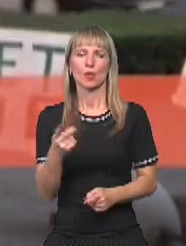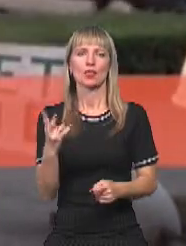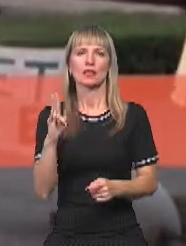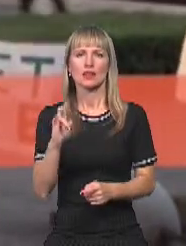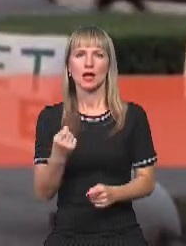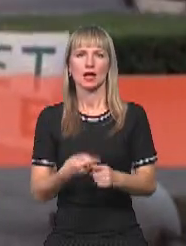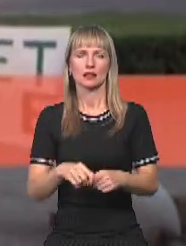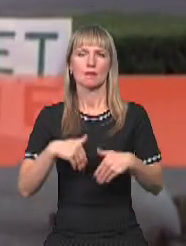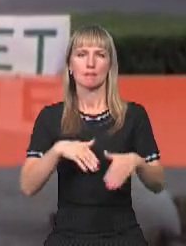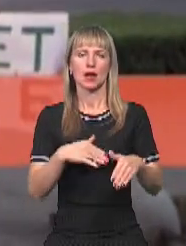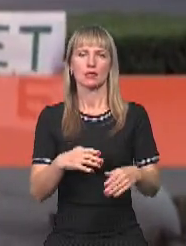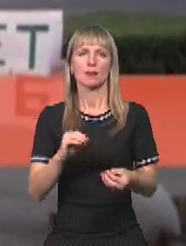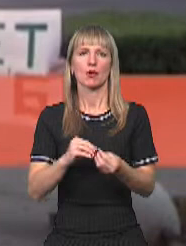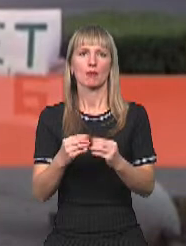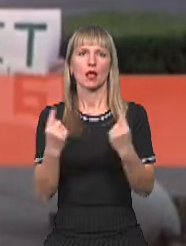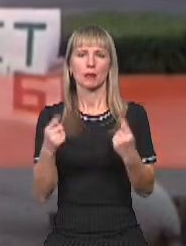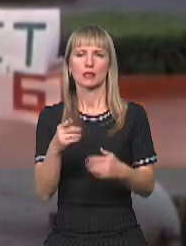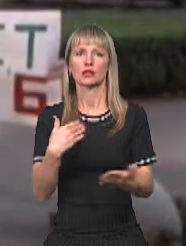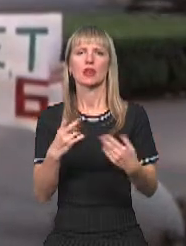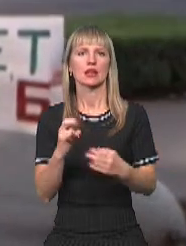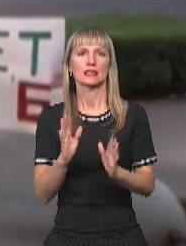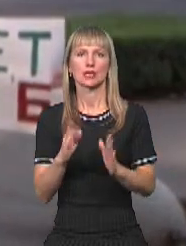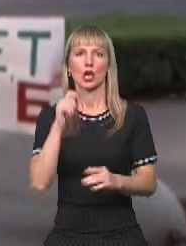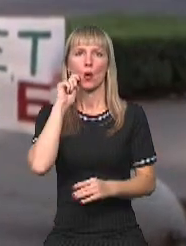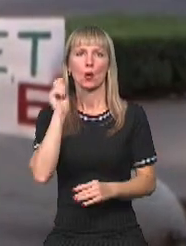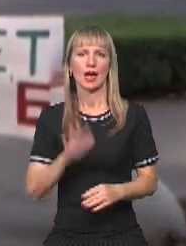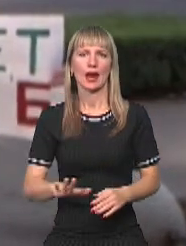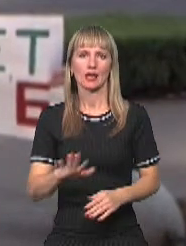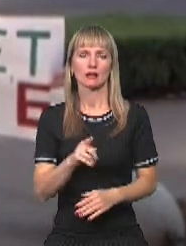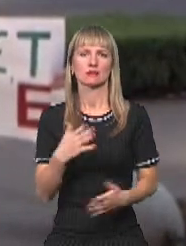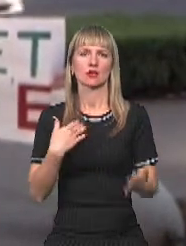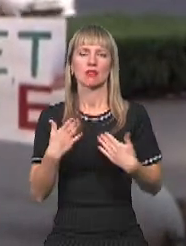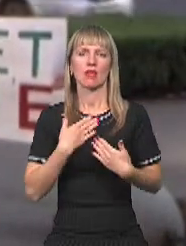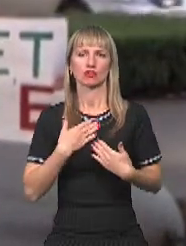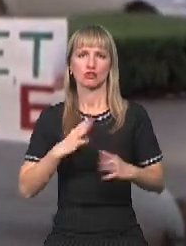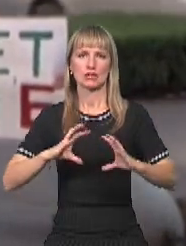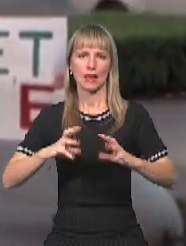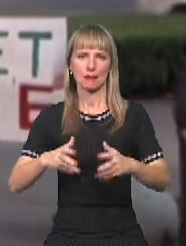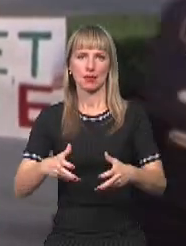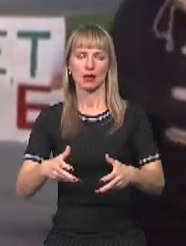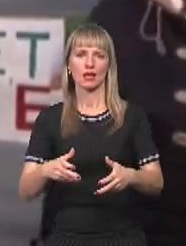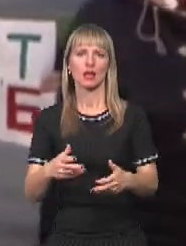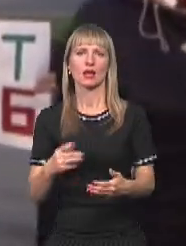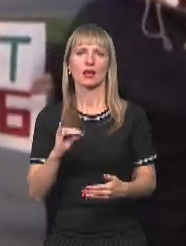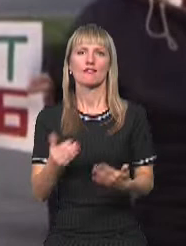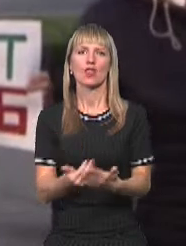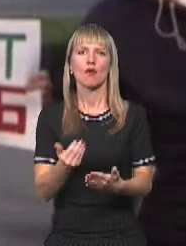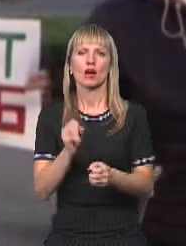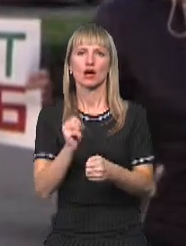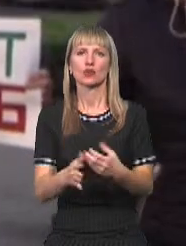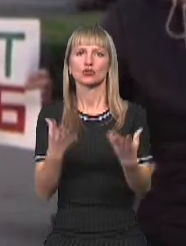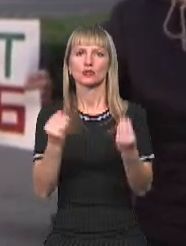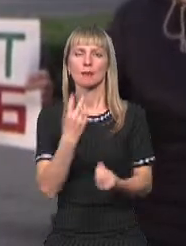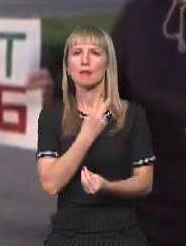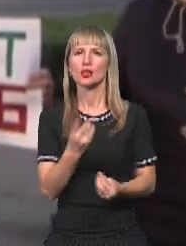проблема глобальна, вона стосується не тільки України, вона стосується нашої земної кулі. Ми в новинах кожного дня бачимо,